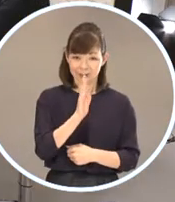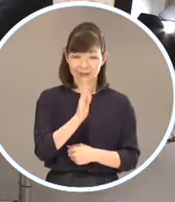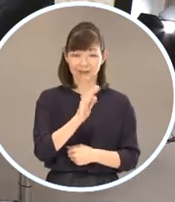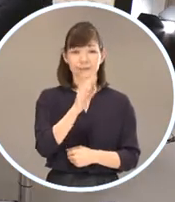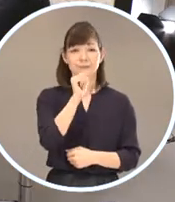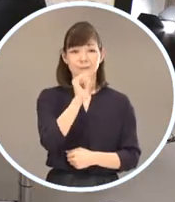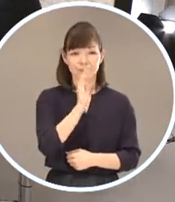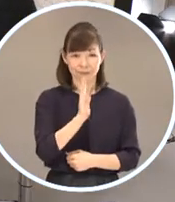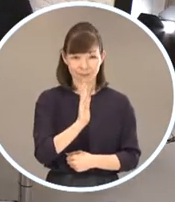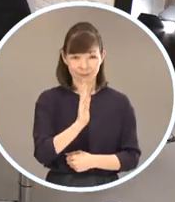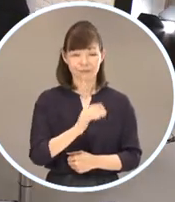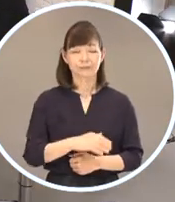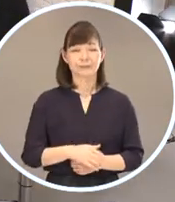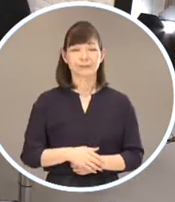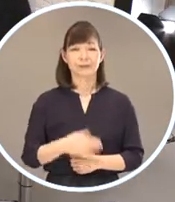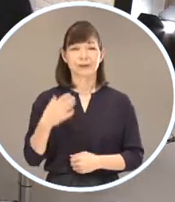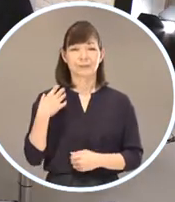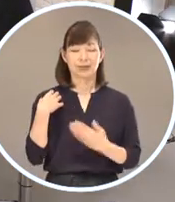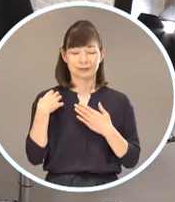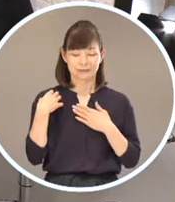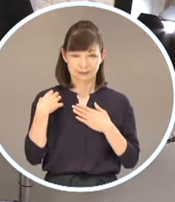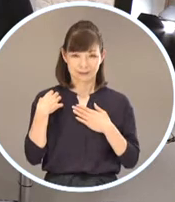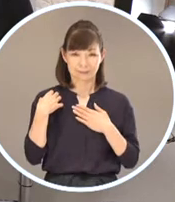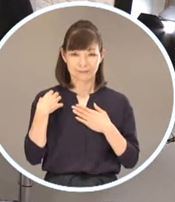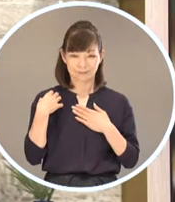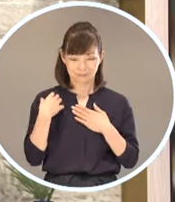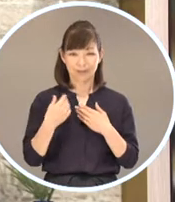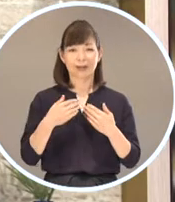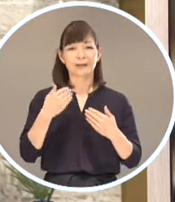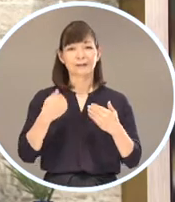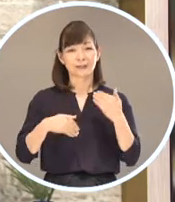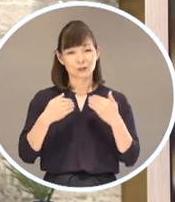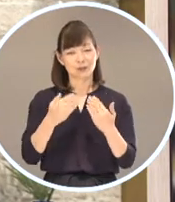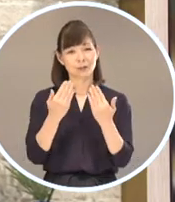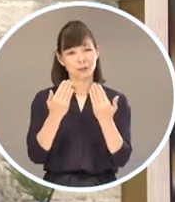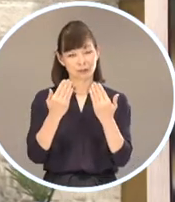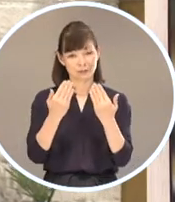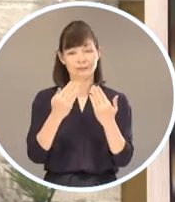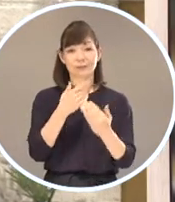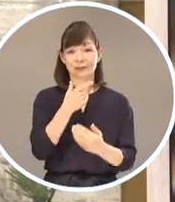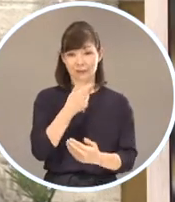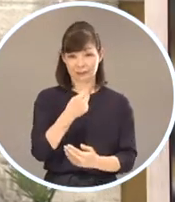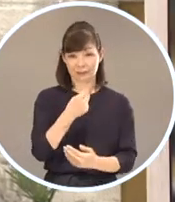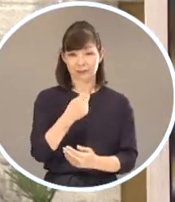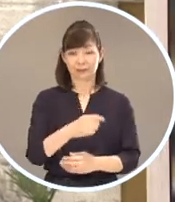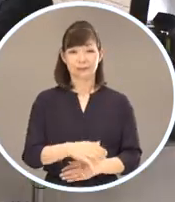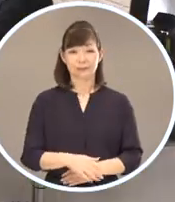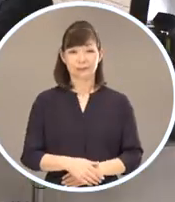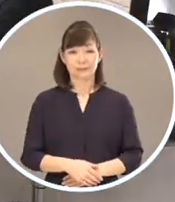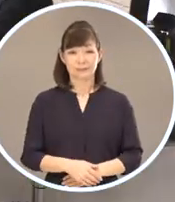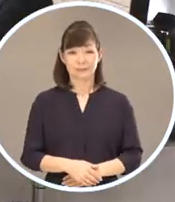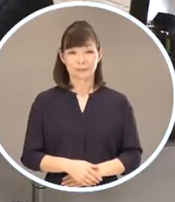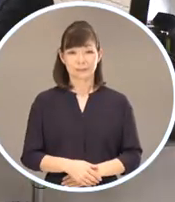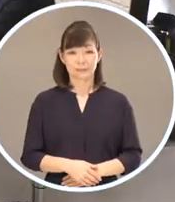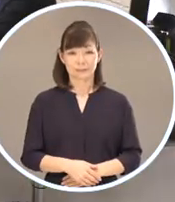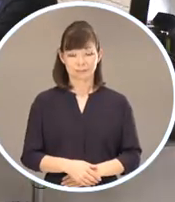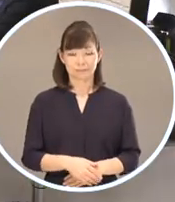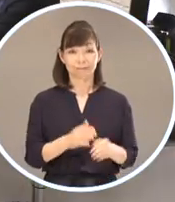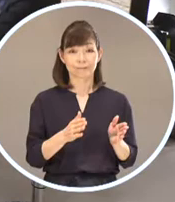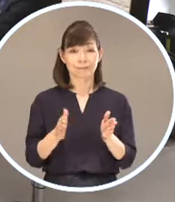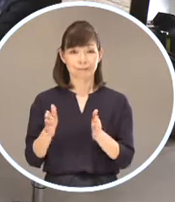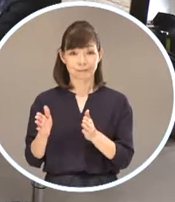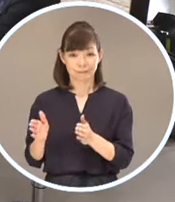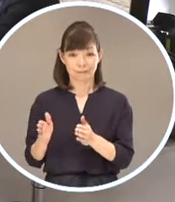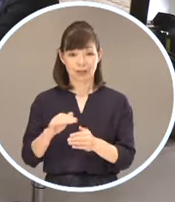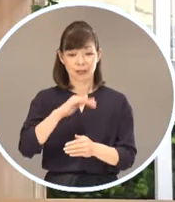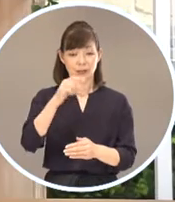ろしくお願いします。 はい、任せてください。 せっかくですから、この楽しんで学んでいきたいと思います、うん。さあ、早速です